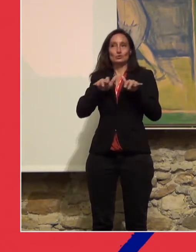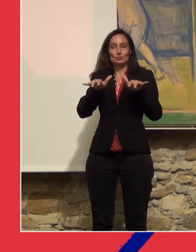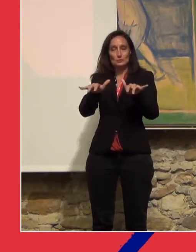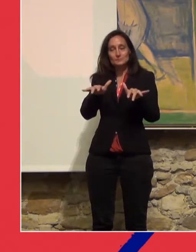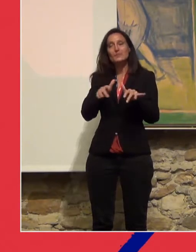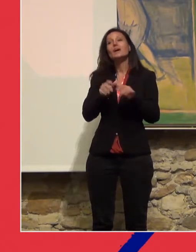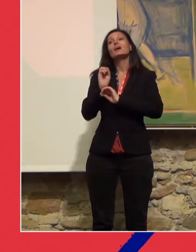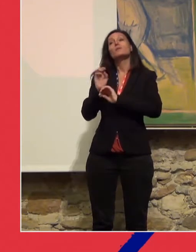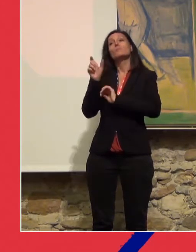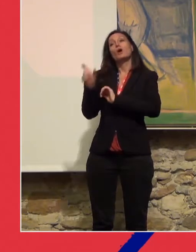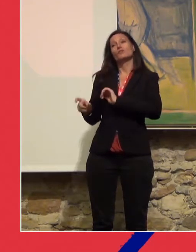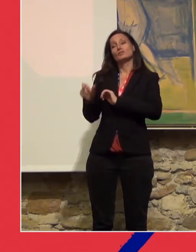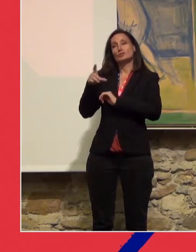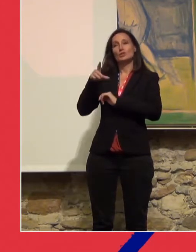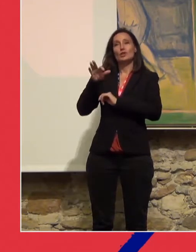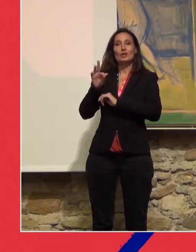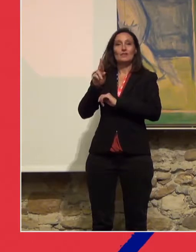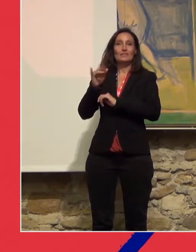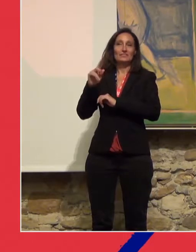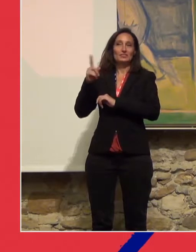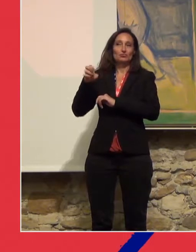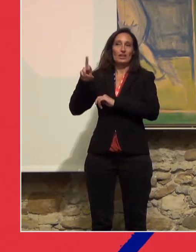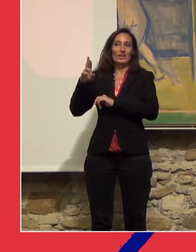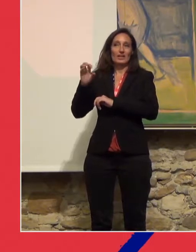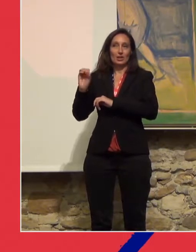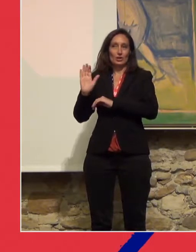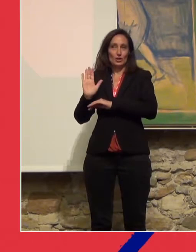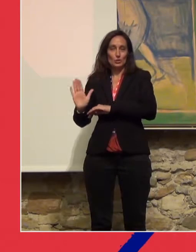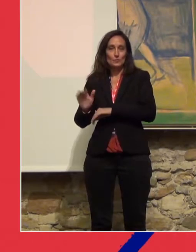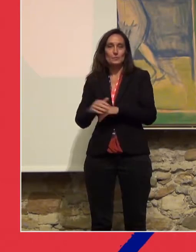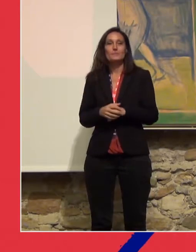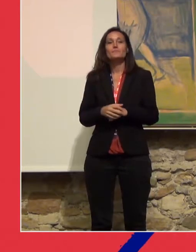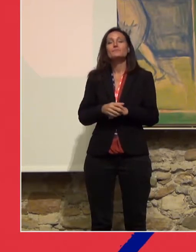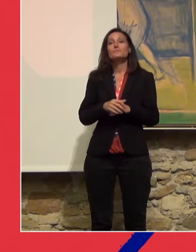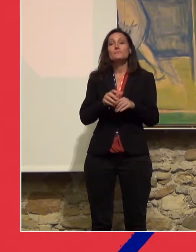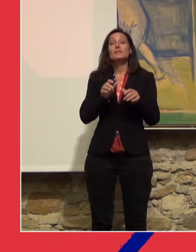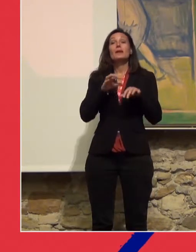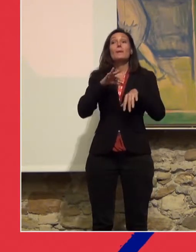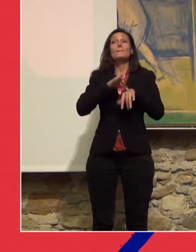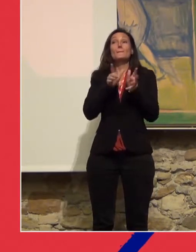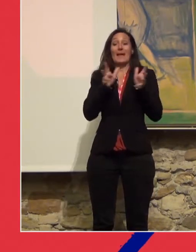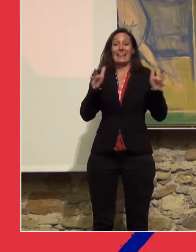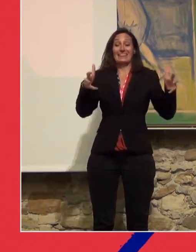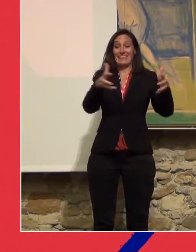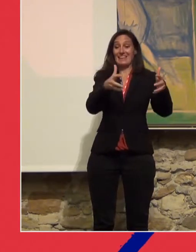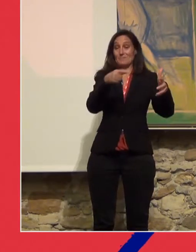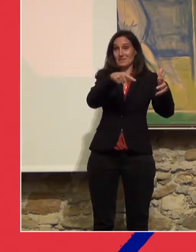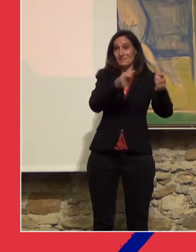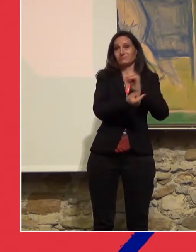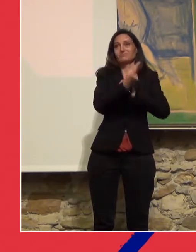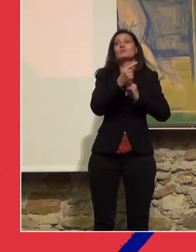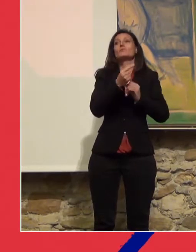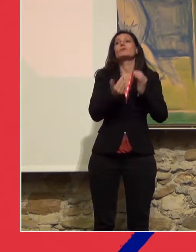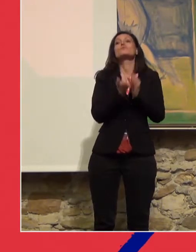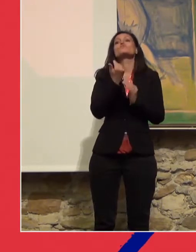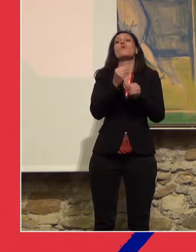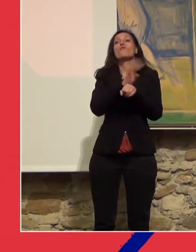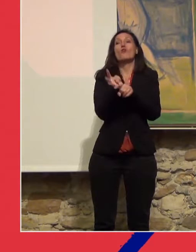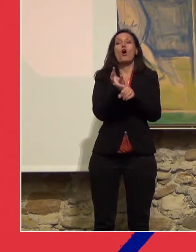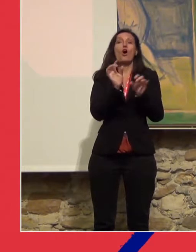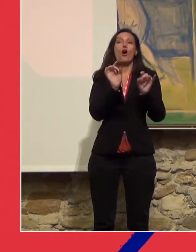Frigerio. La pandemia provocata dal nuovo coronavirus si è diffusa nel mondo generando in pochi mesi